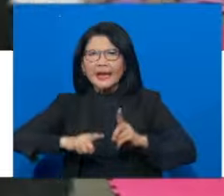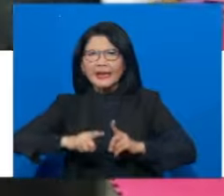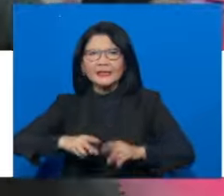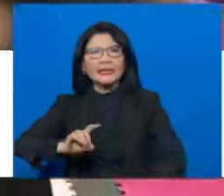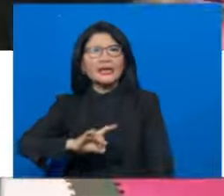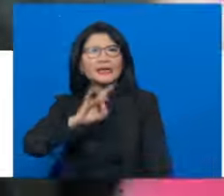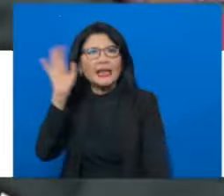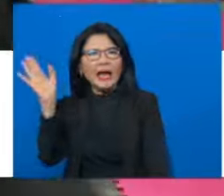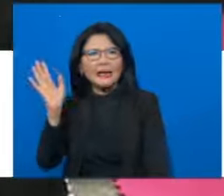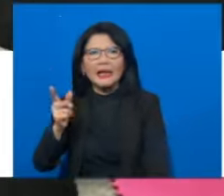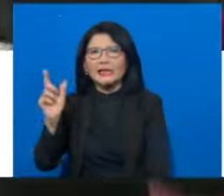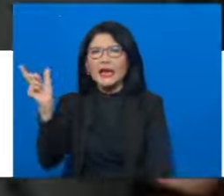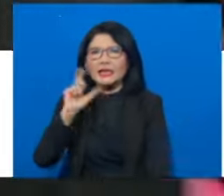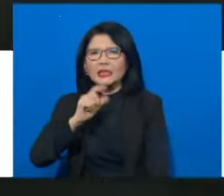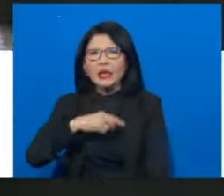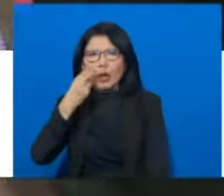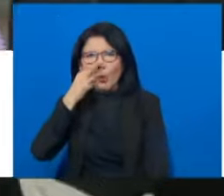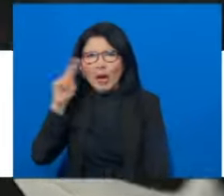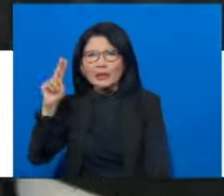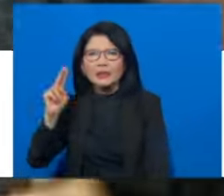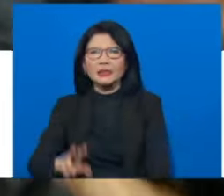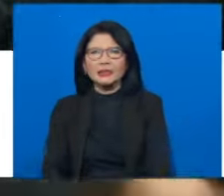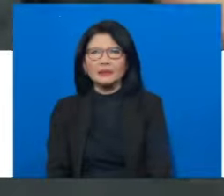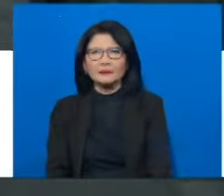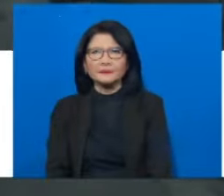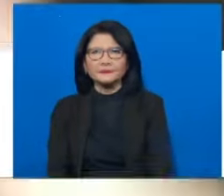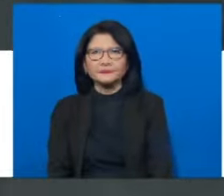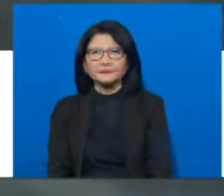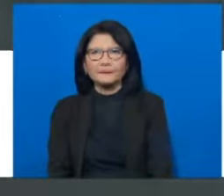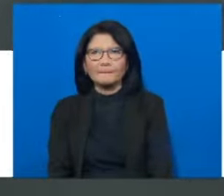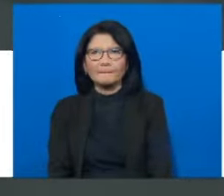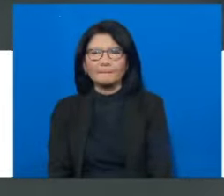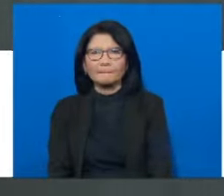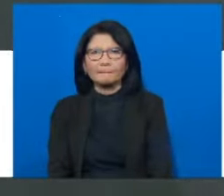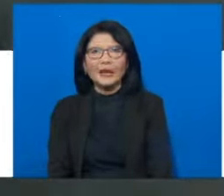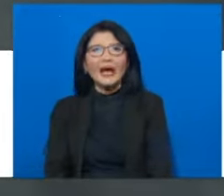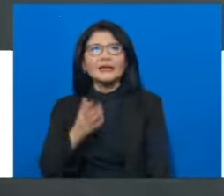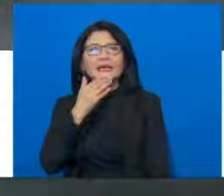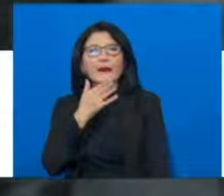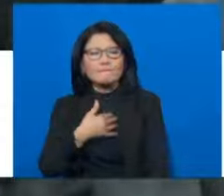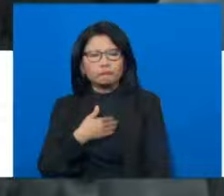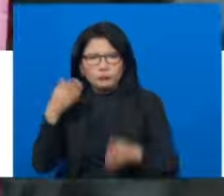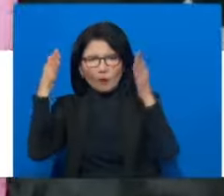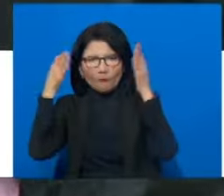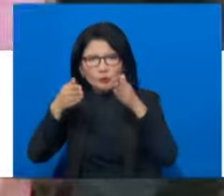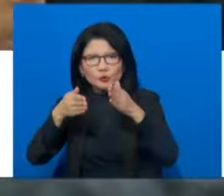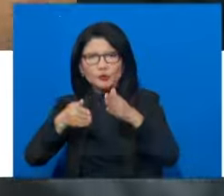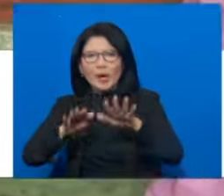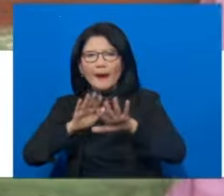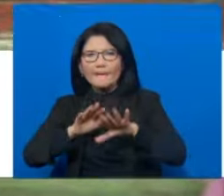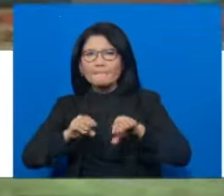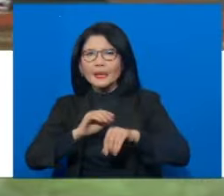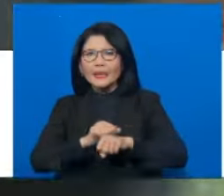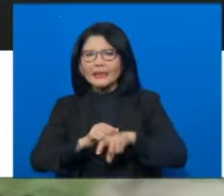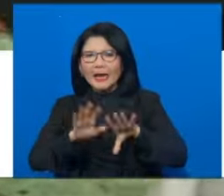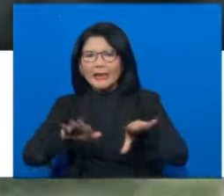dari luar yang mulai banyak digemari generasi muda oleh karenanya ia memilih fokus melatih anak-anak untuk menanamkan